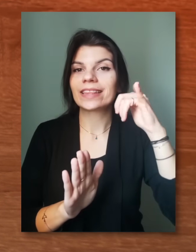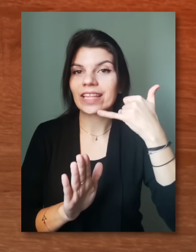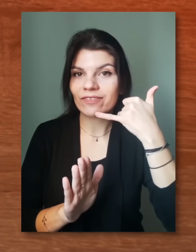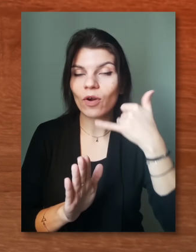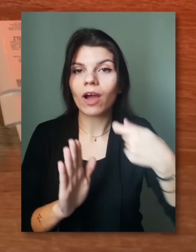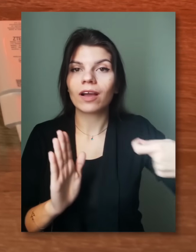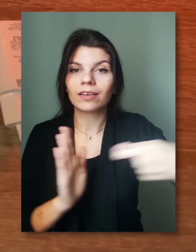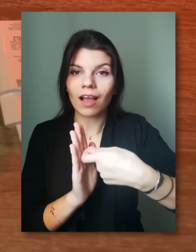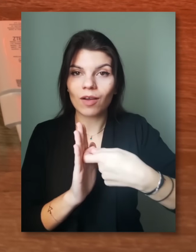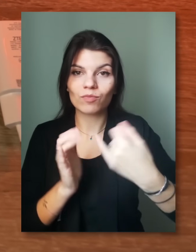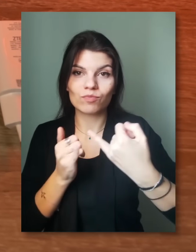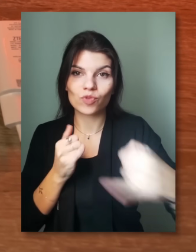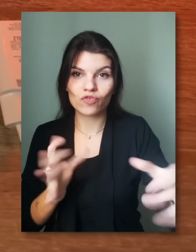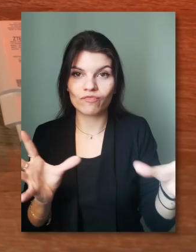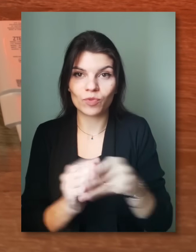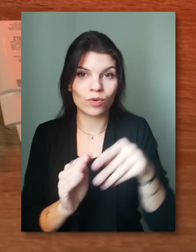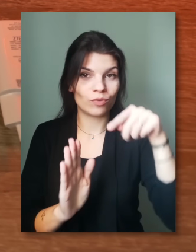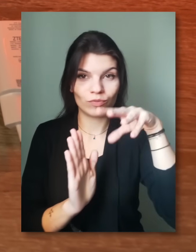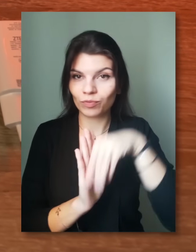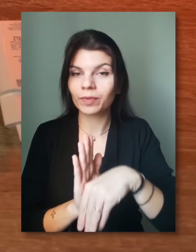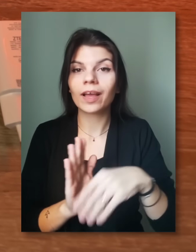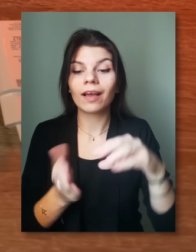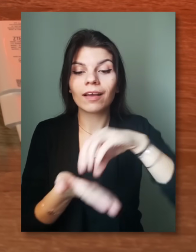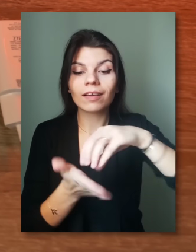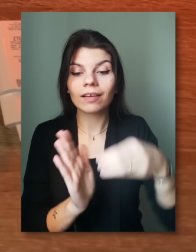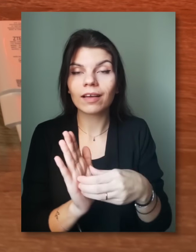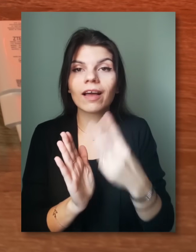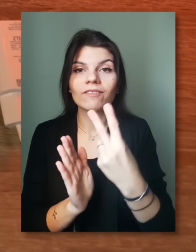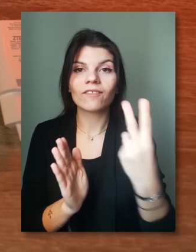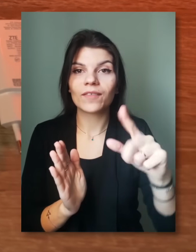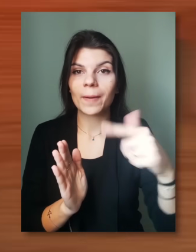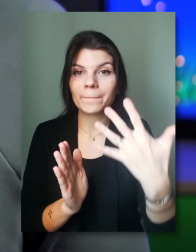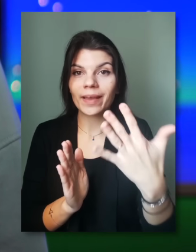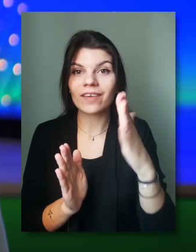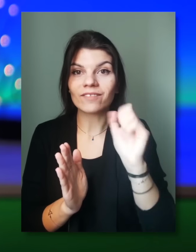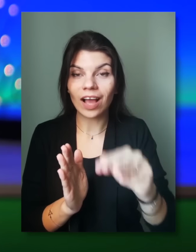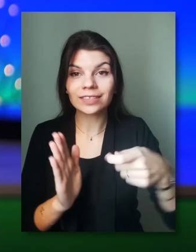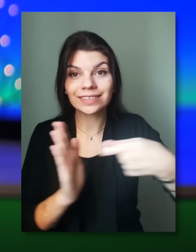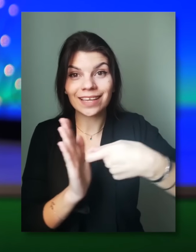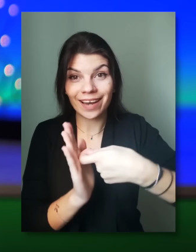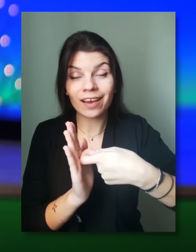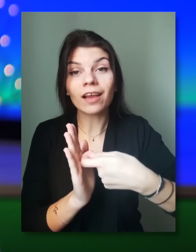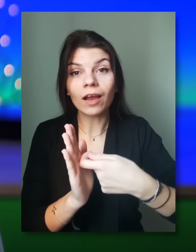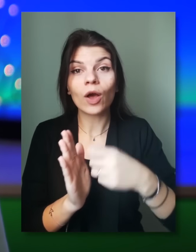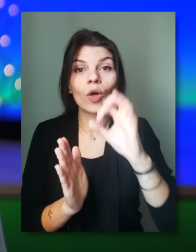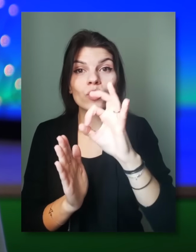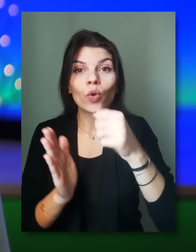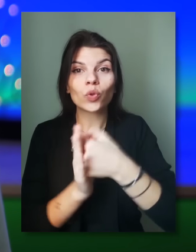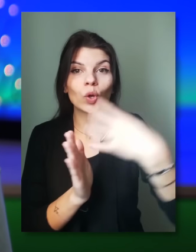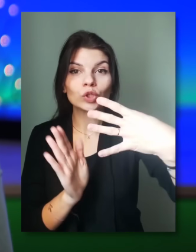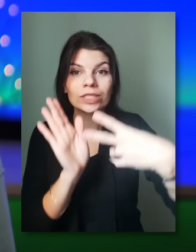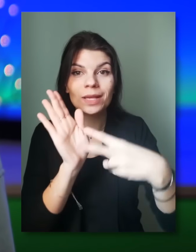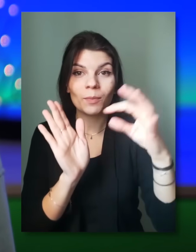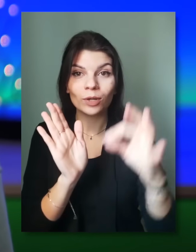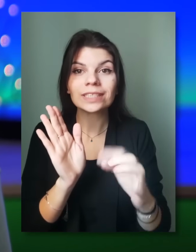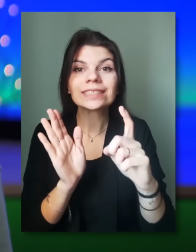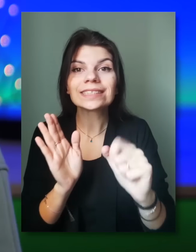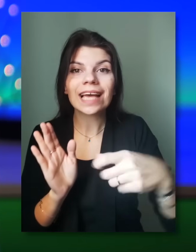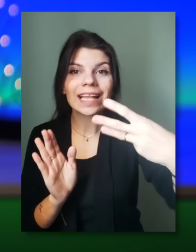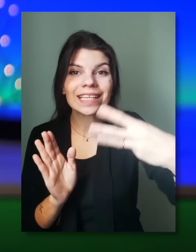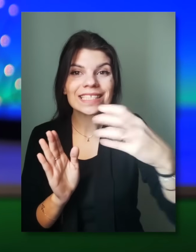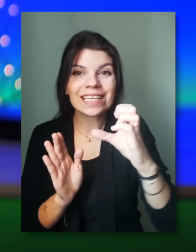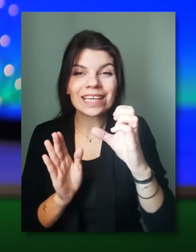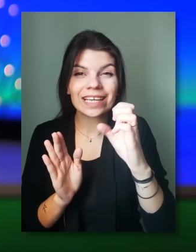самсмартфонізплівкоюдляекрану, кабельтазаряднийпристрійпотужністю22,5Вт,який зарядитьпристрійвіднулядо47%за30